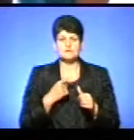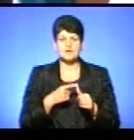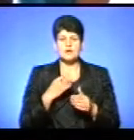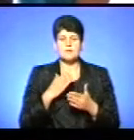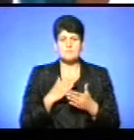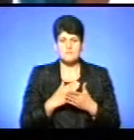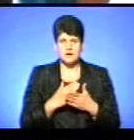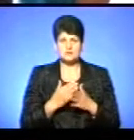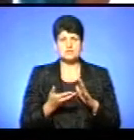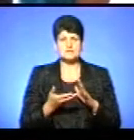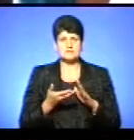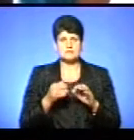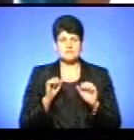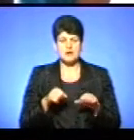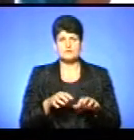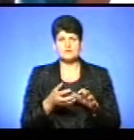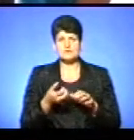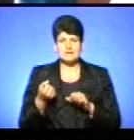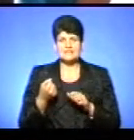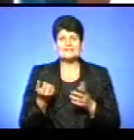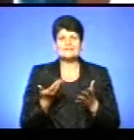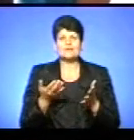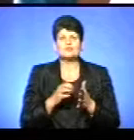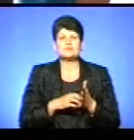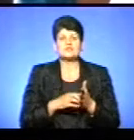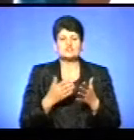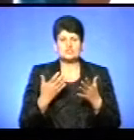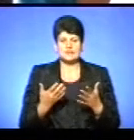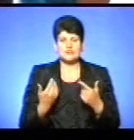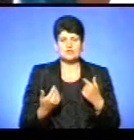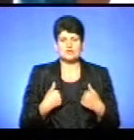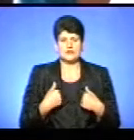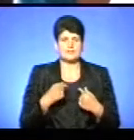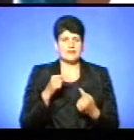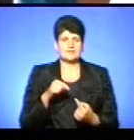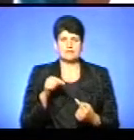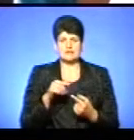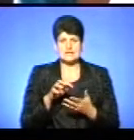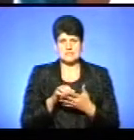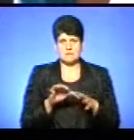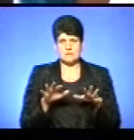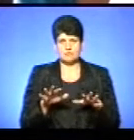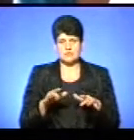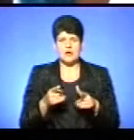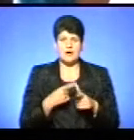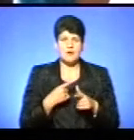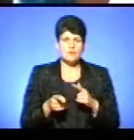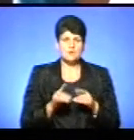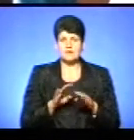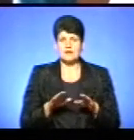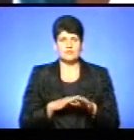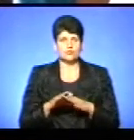мають право зняти тільки з якихось певних причин. Якщо я не відповідаю займаній посаді чи не виконую